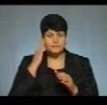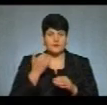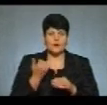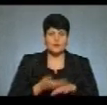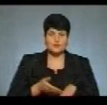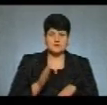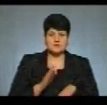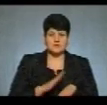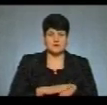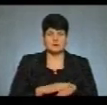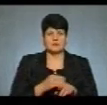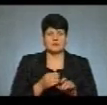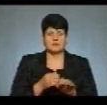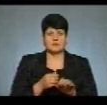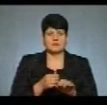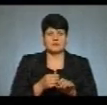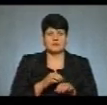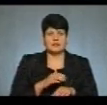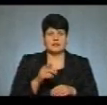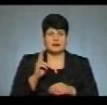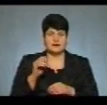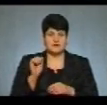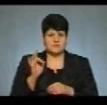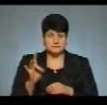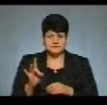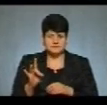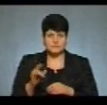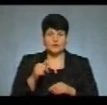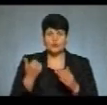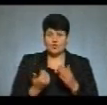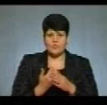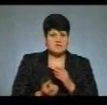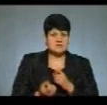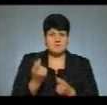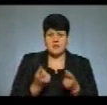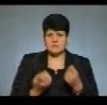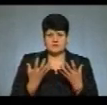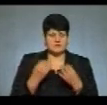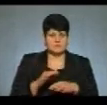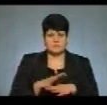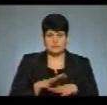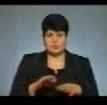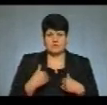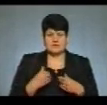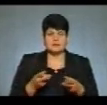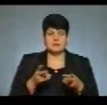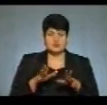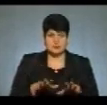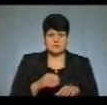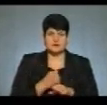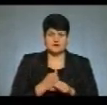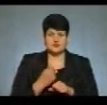ускладнений мікс інфекцію, кір, герпес. Нових спалахів в цьому році ми ще не зареєстрували, але в нас залишаються діючим